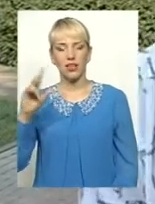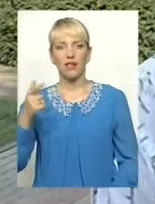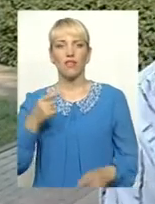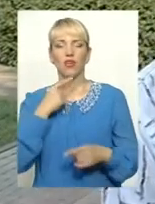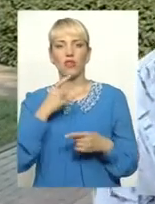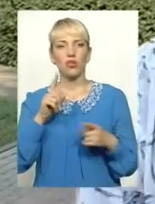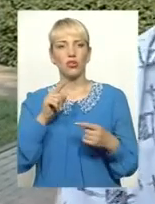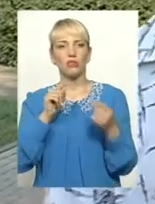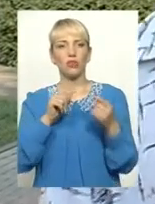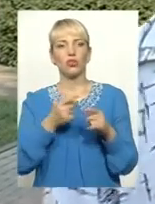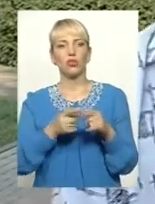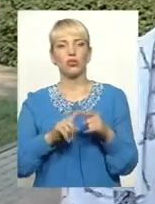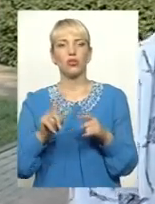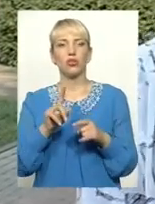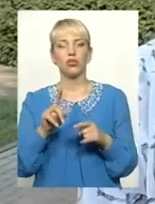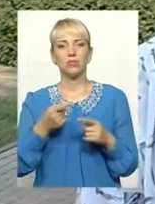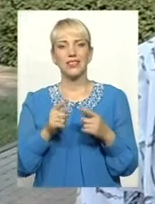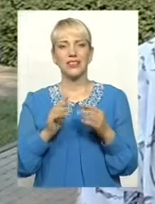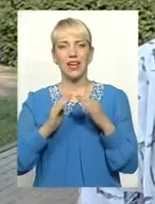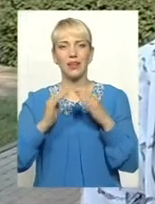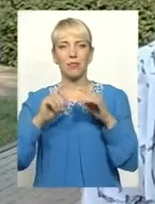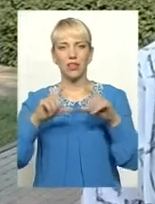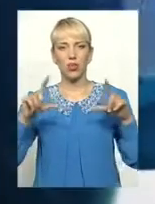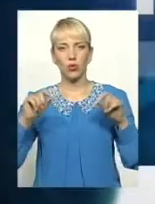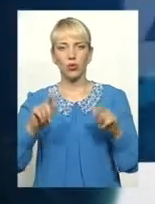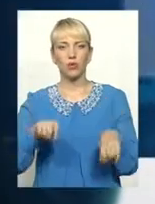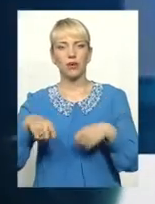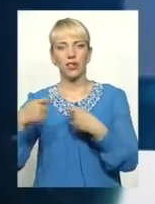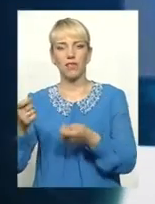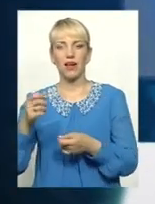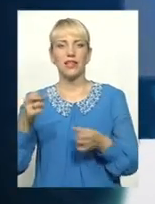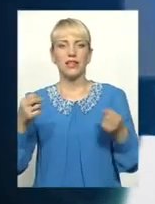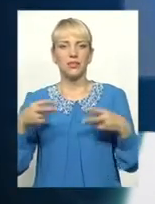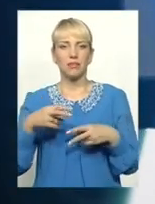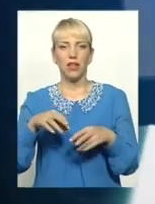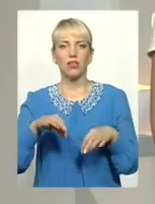того, щоб притулком керував спецкомунтранс.